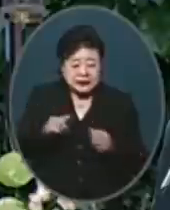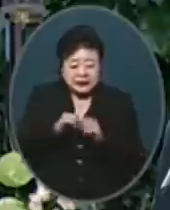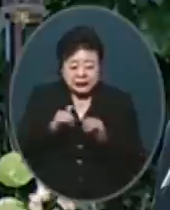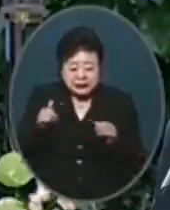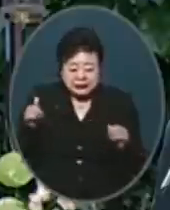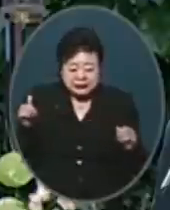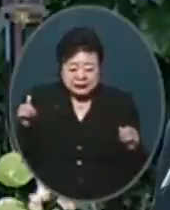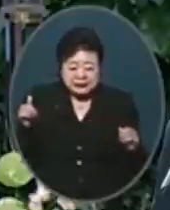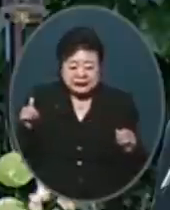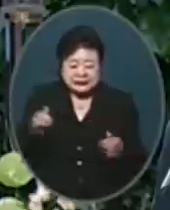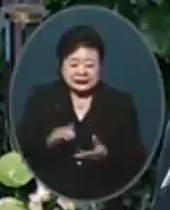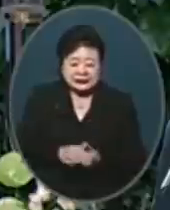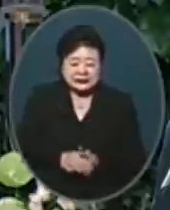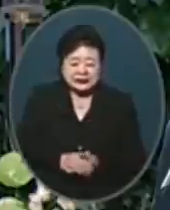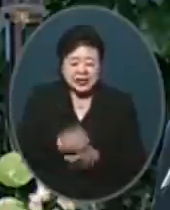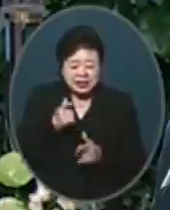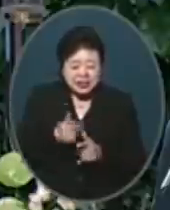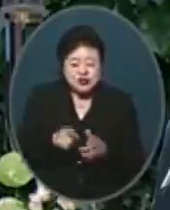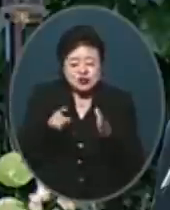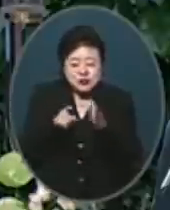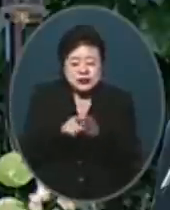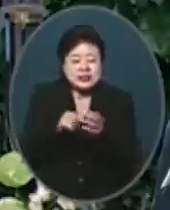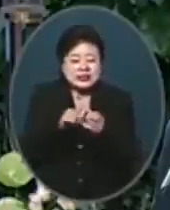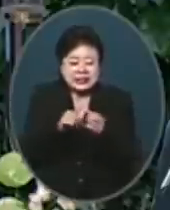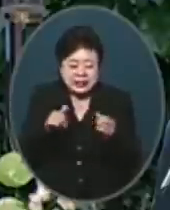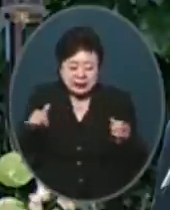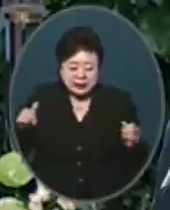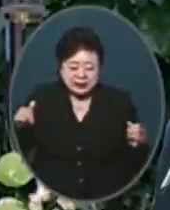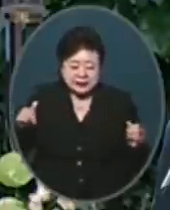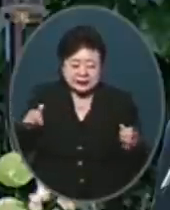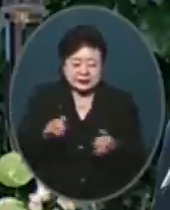사람들은 예수 믿는 사람을